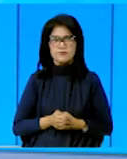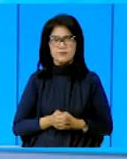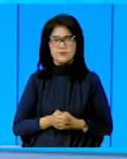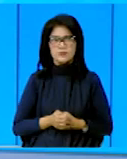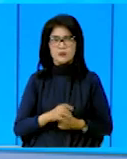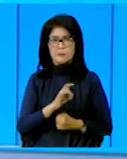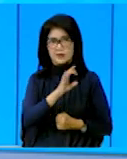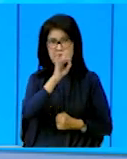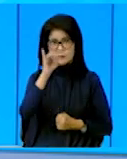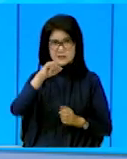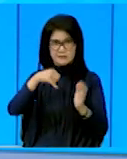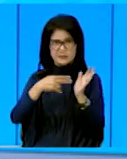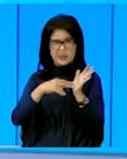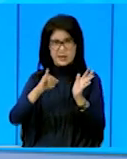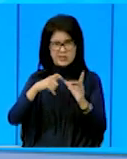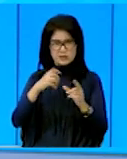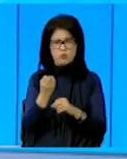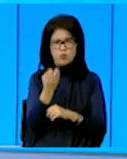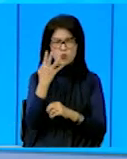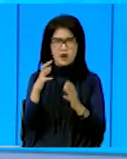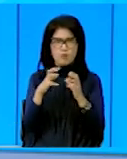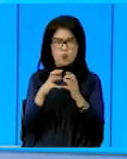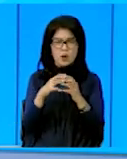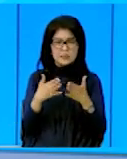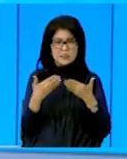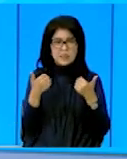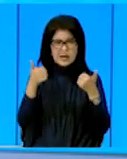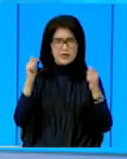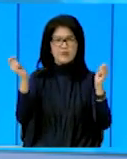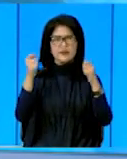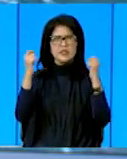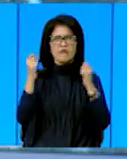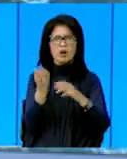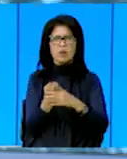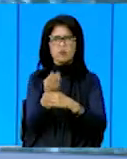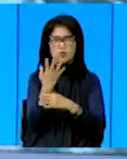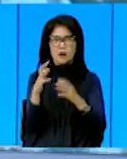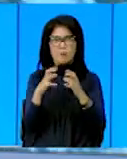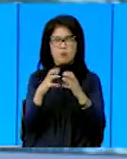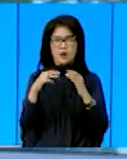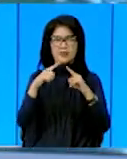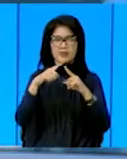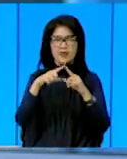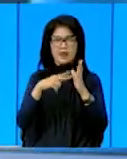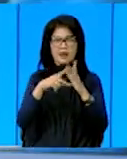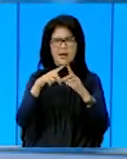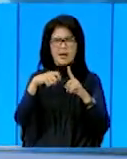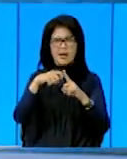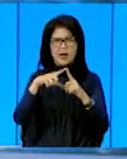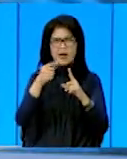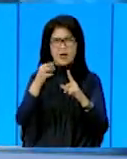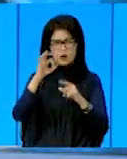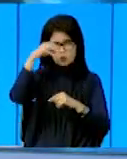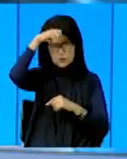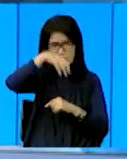Pemirsa, berbagai jenis bunga dan buah segar ditampilkan dalam Festival Bunga dan Buah Tanah Karo, Sumatera Utara.